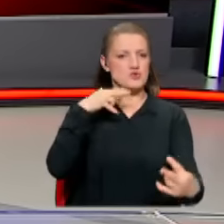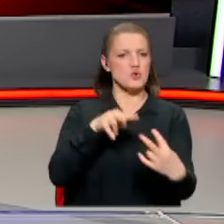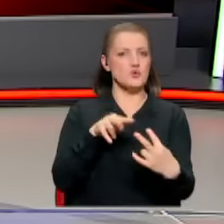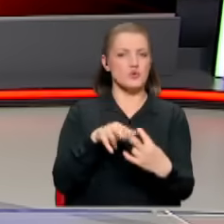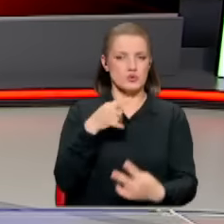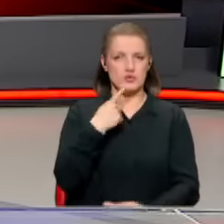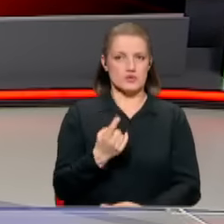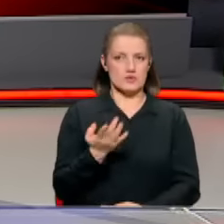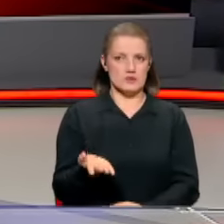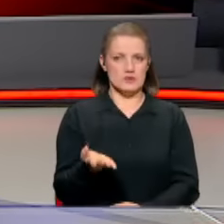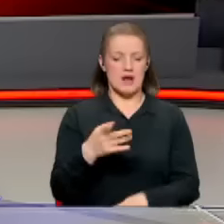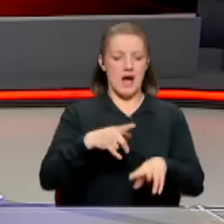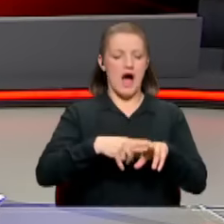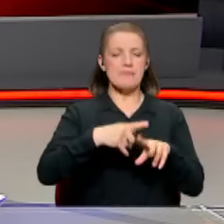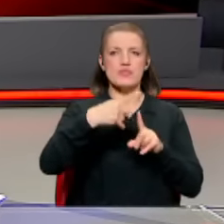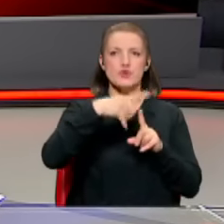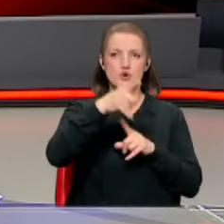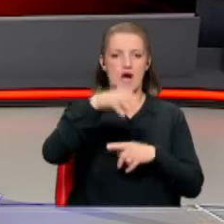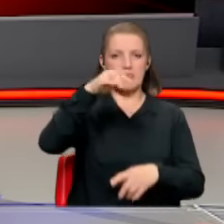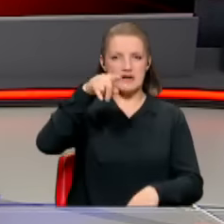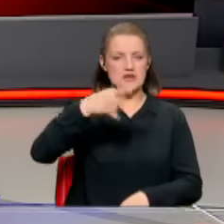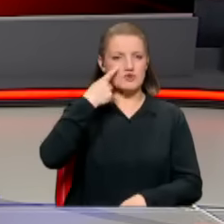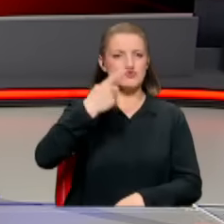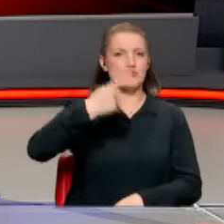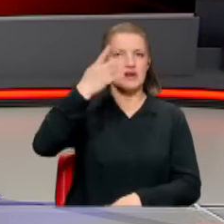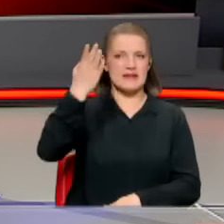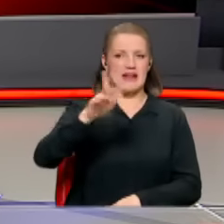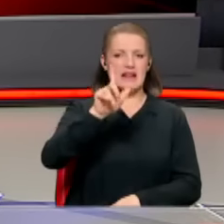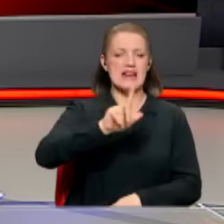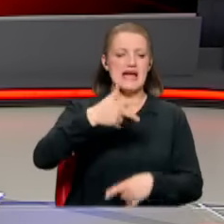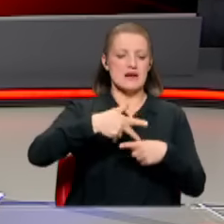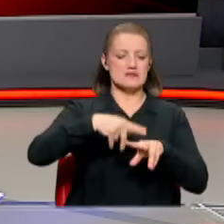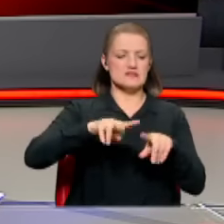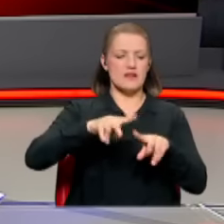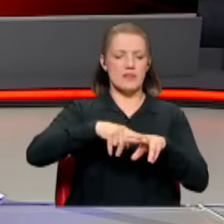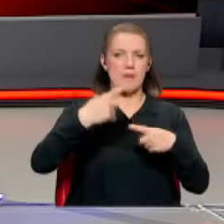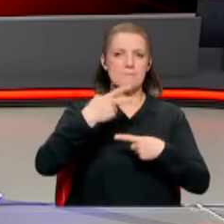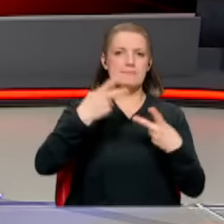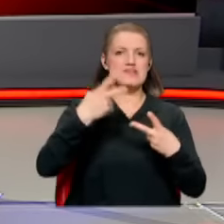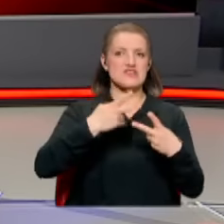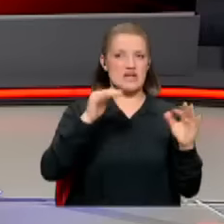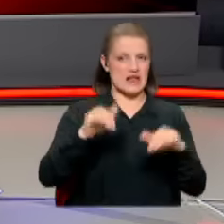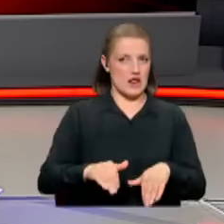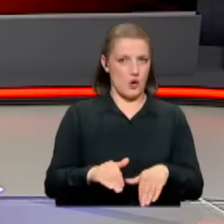diyor. Ahmet Türk'ten AK Parti'ye, Cumhurbaşkanı'na, Leyla Zana'dan mesajlar geliyor.